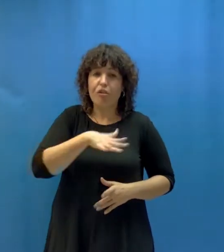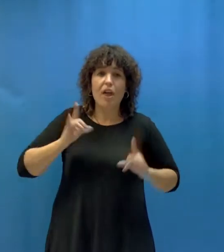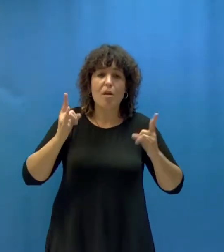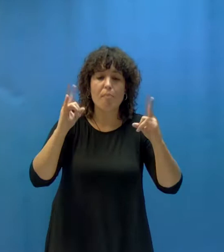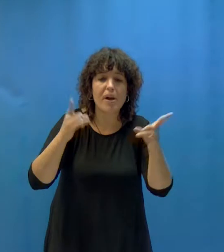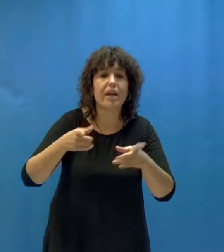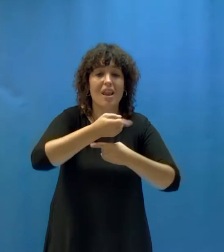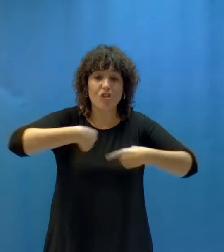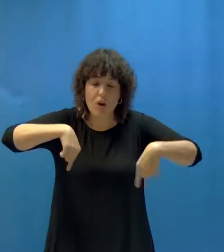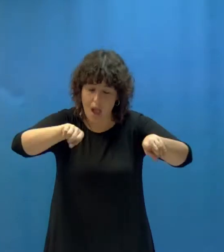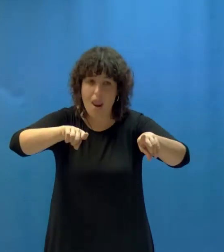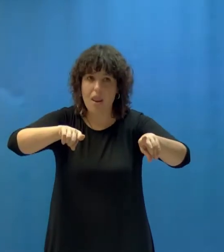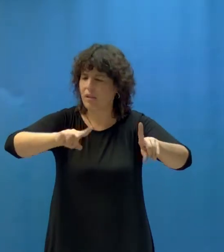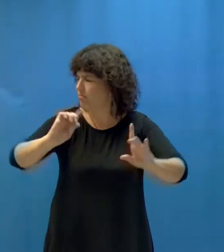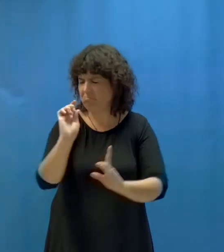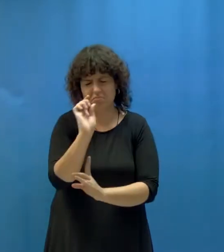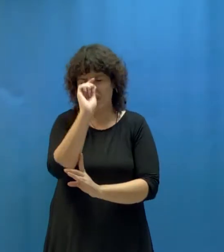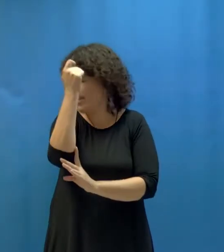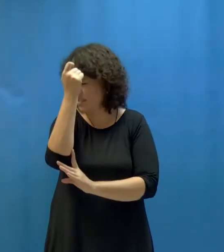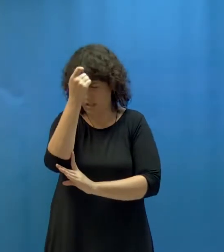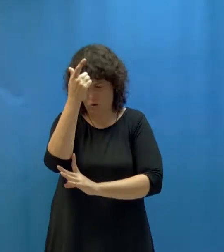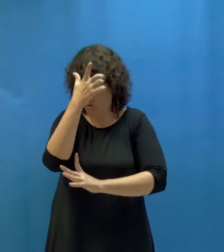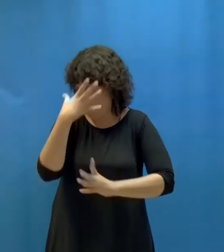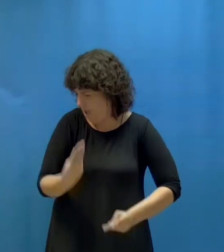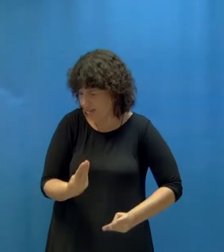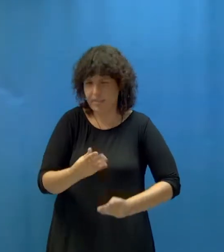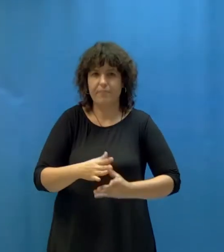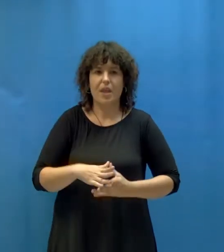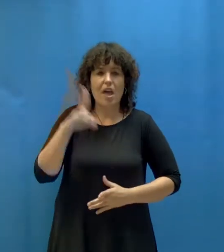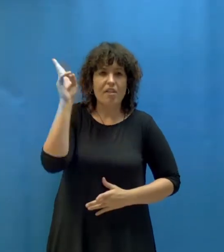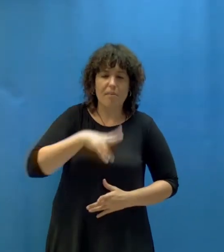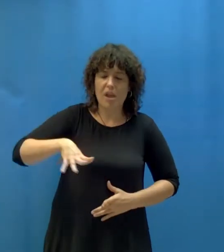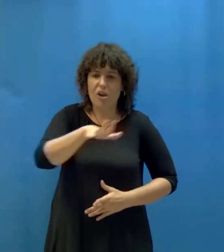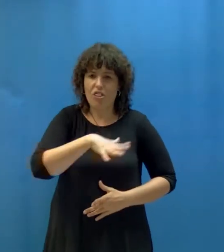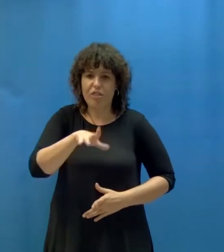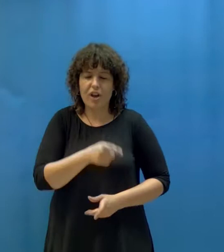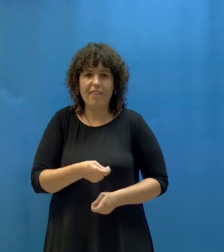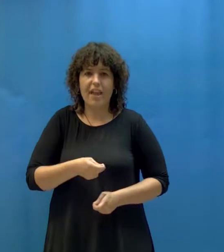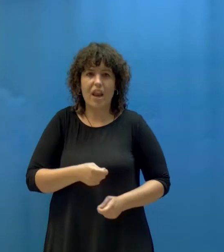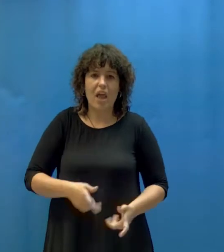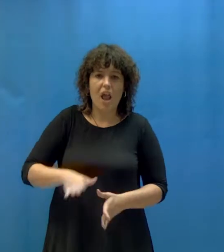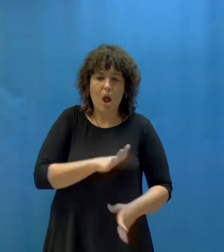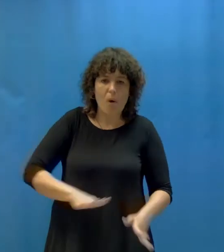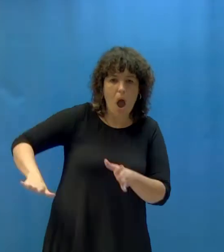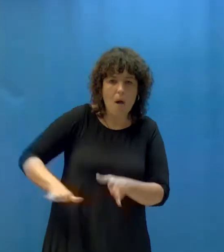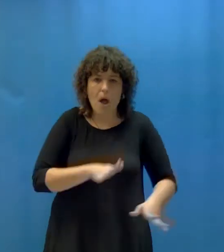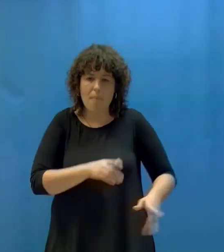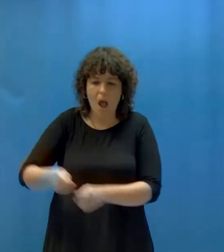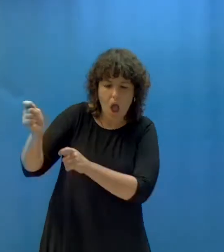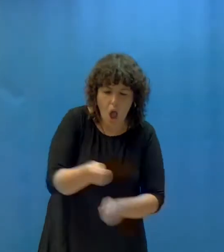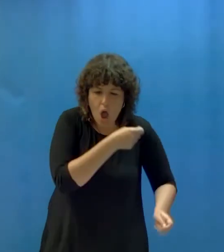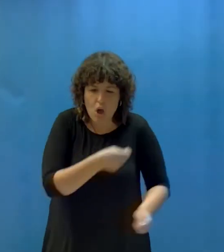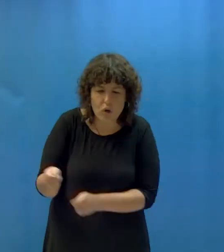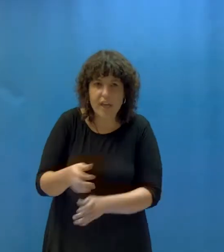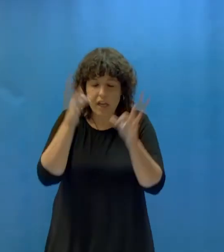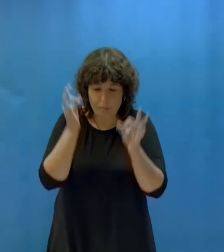també amb moltíssim èxit d'ús. A més, hem tancat els laterals del camp de hockey i només puguem tancarem els fondos. Ja estem treballant en el projecte.